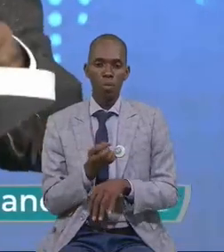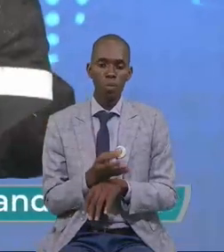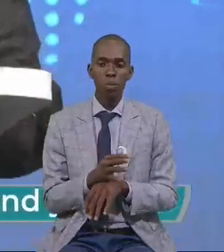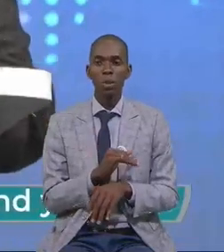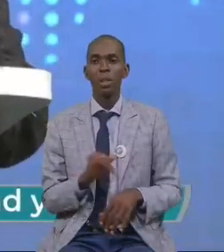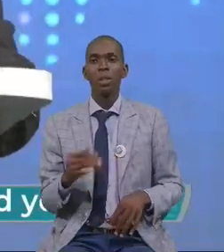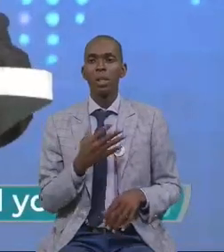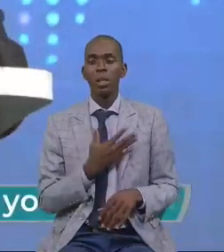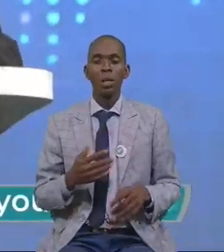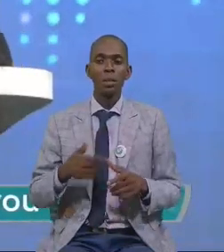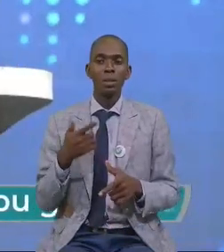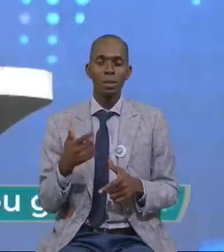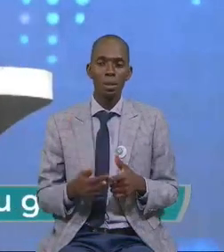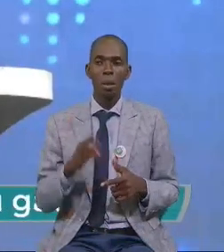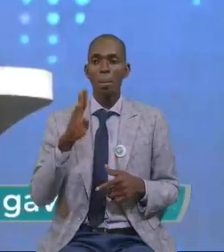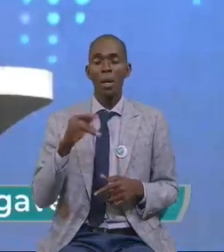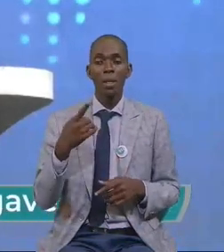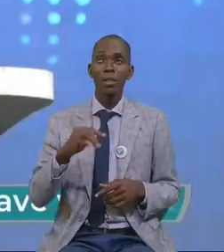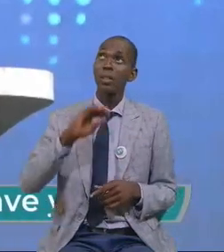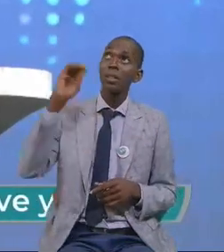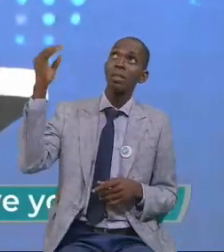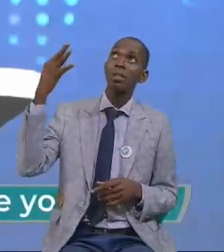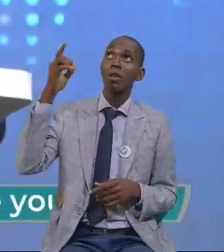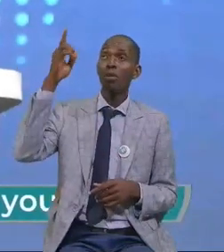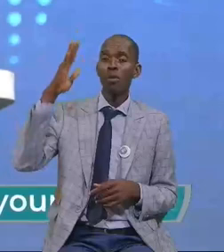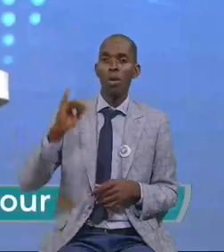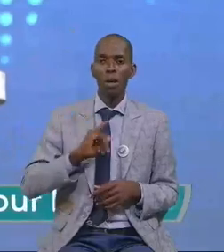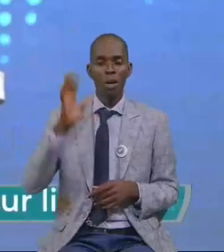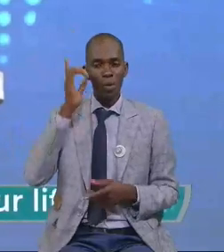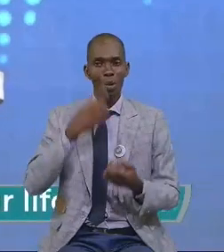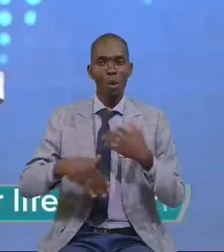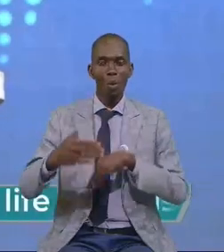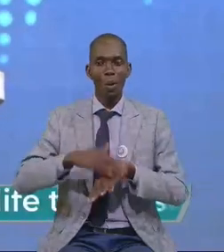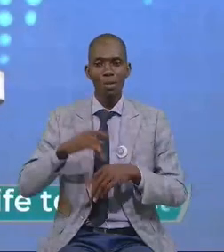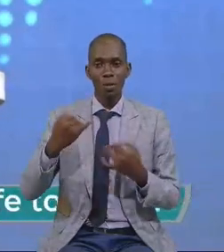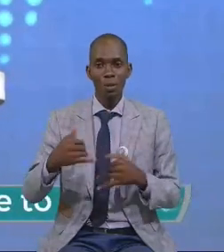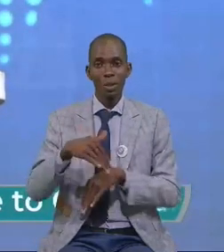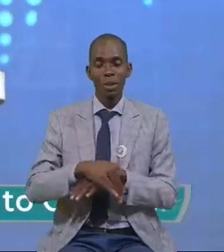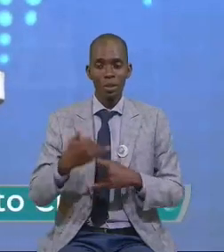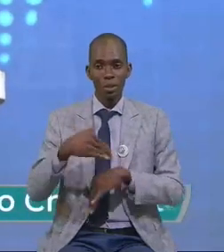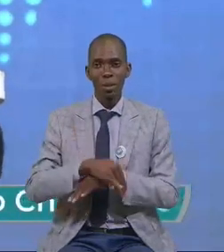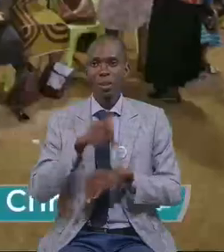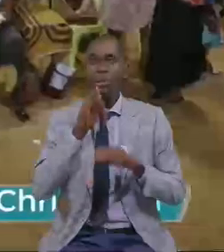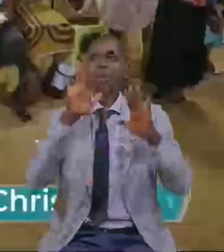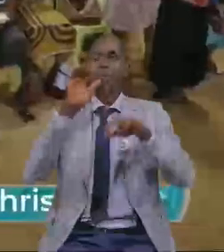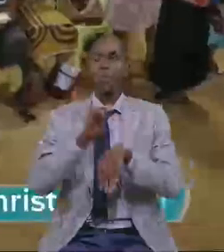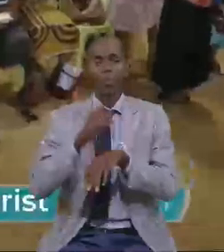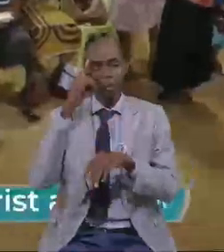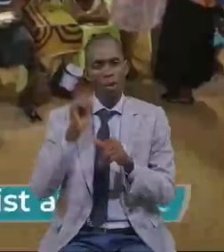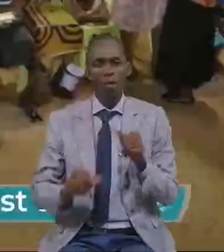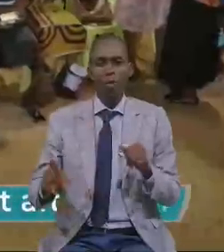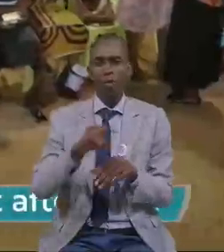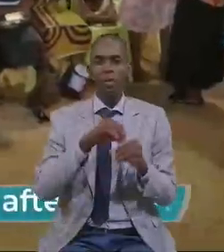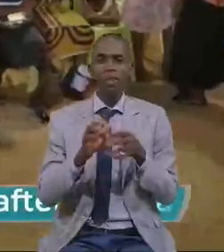L'heure est au conseil et par la grâce de Dieu, je reviendrai prier pour vous. Aujourd'hui, c'est la soirée